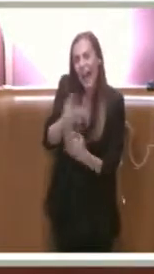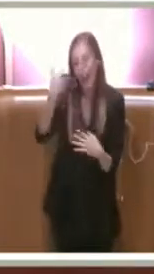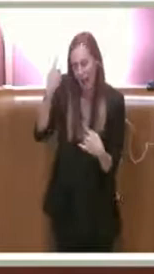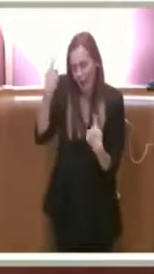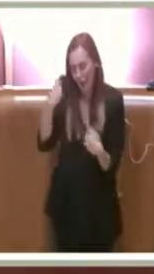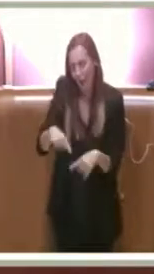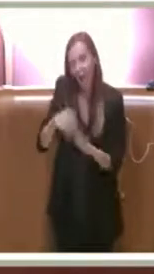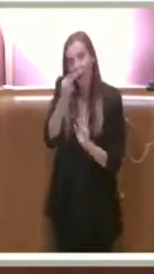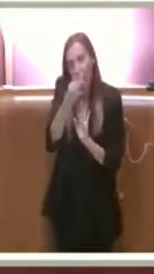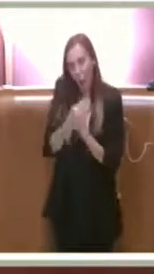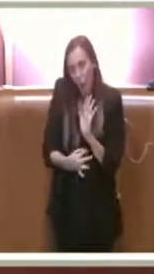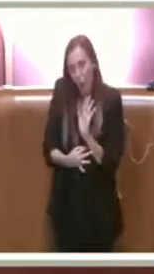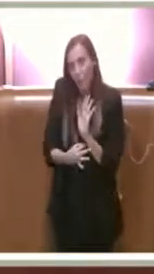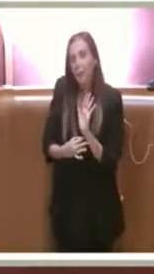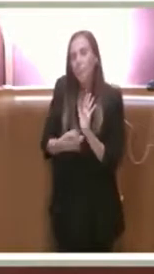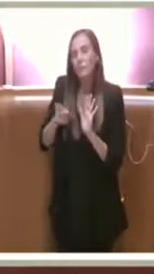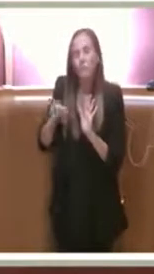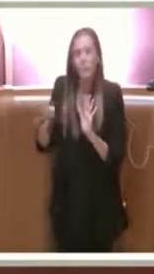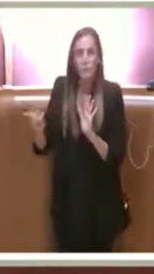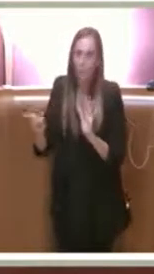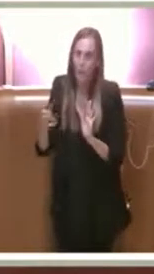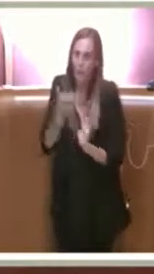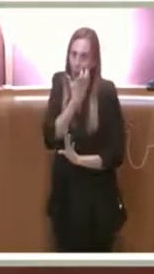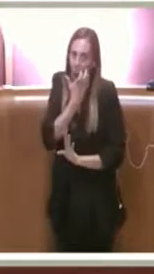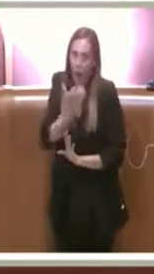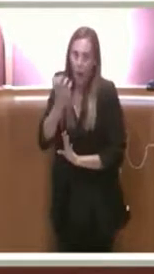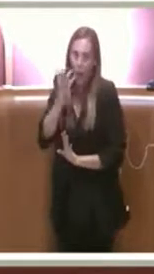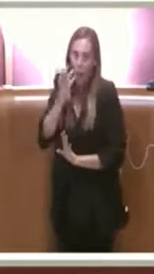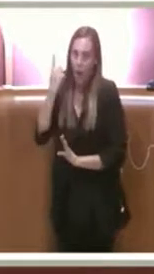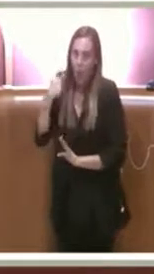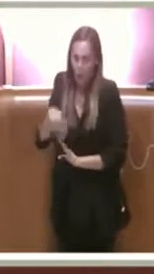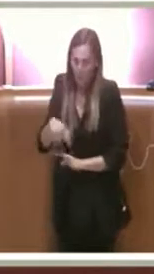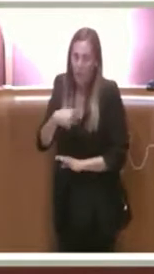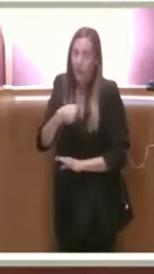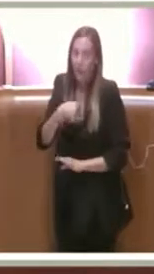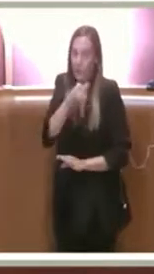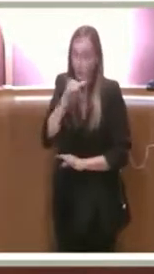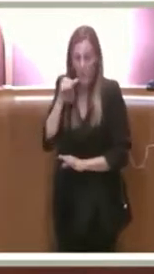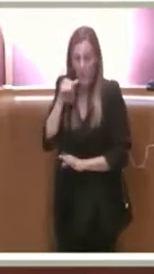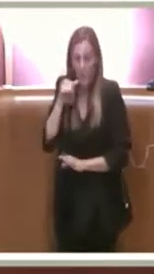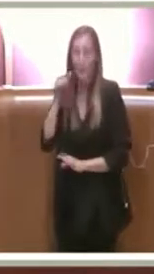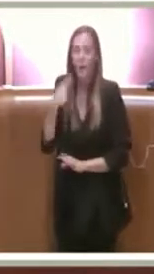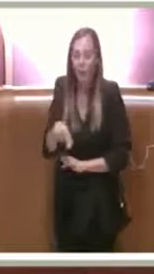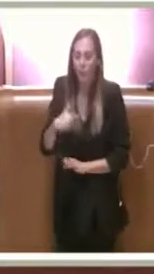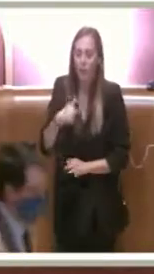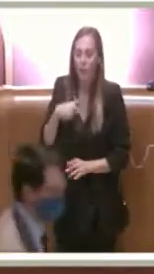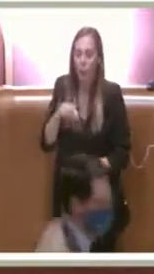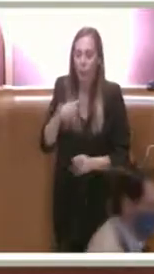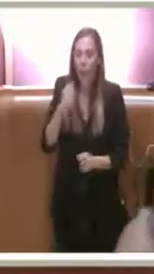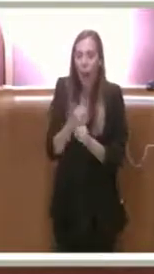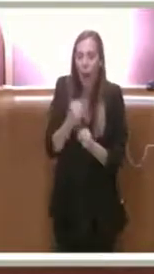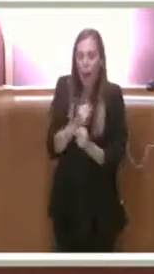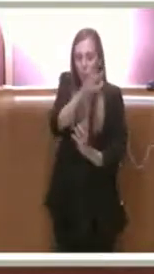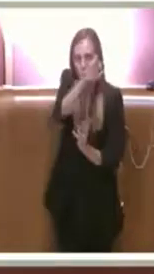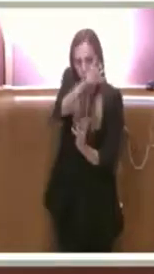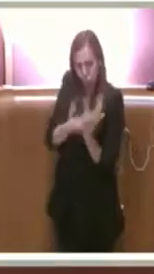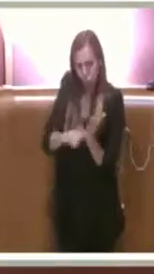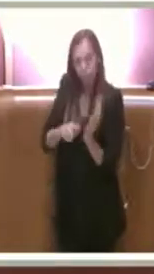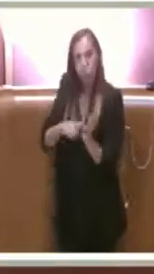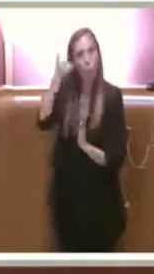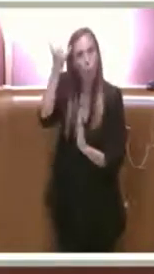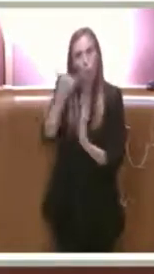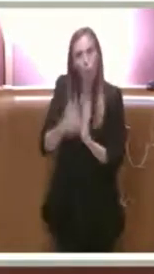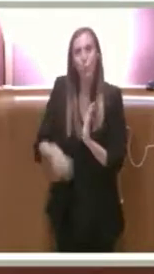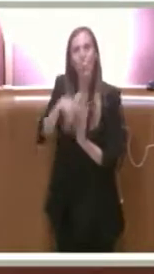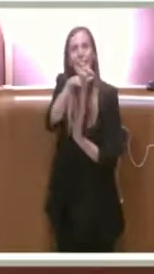questo regolamento, sono stati ovviamente per noi molto utili nel percorso che ci ha portato alla stesura finale. Il testo